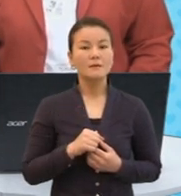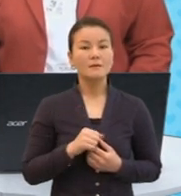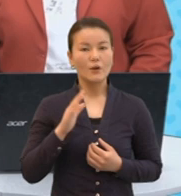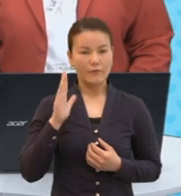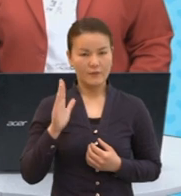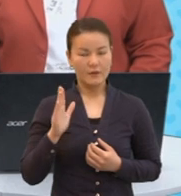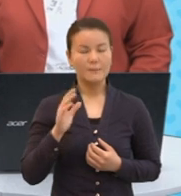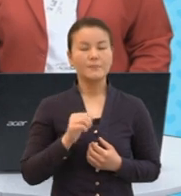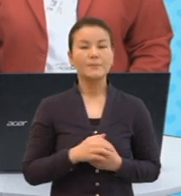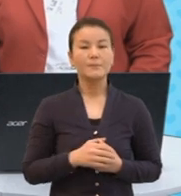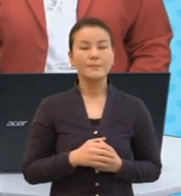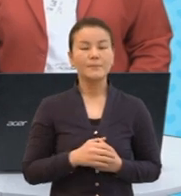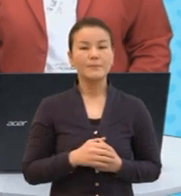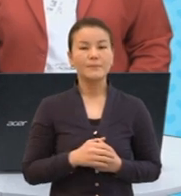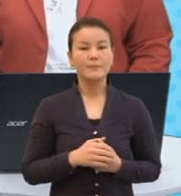В,